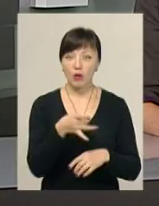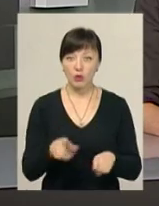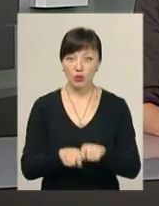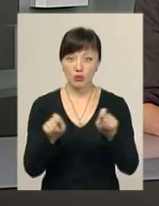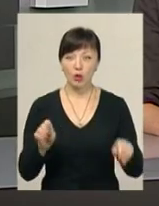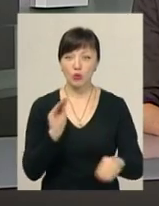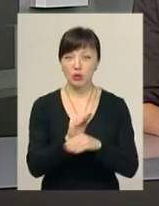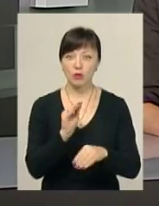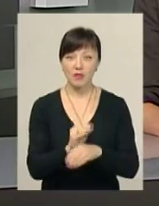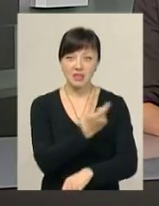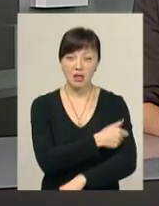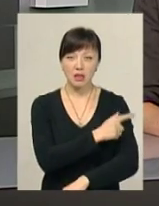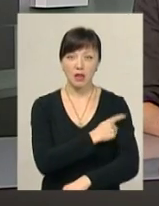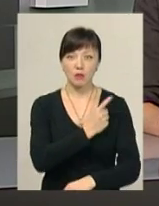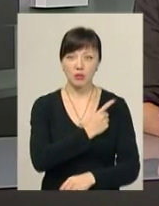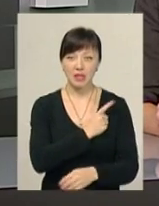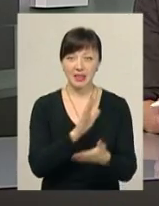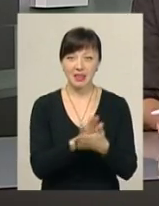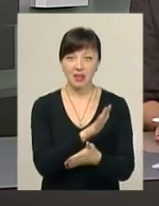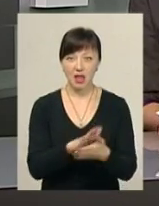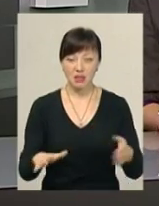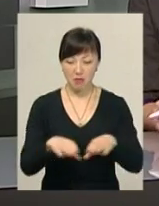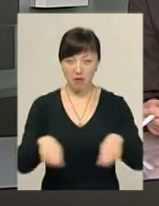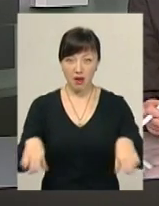розгорнули додаткові санітарні пости з дезбар'єрами.